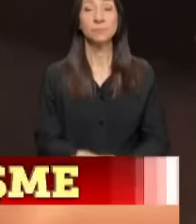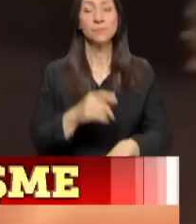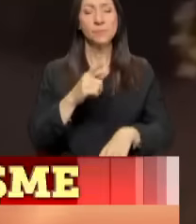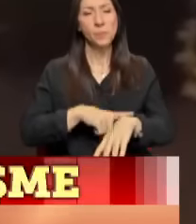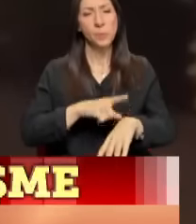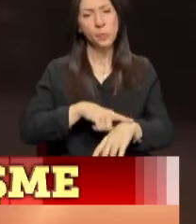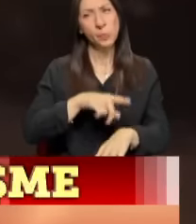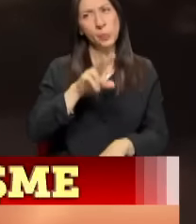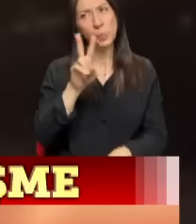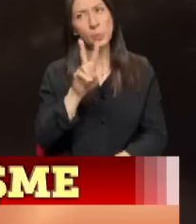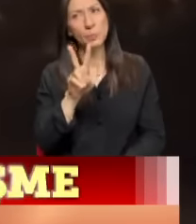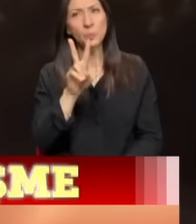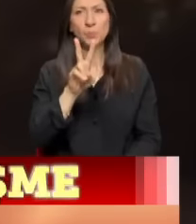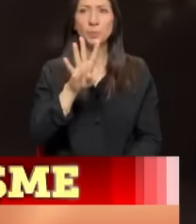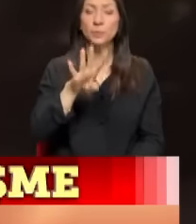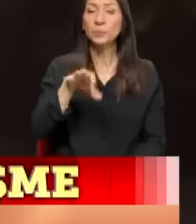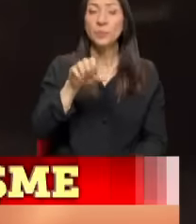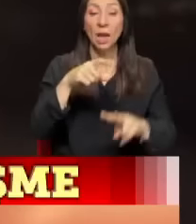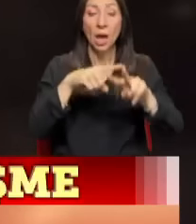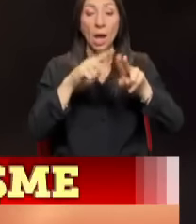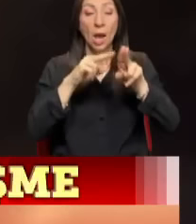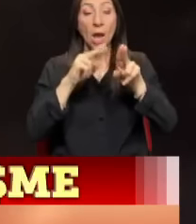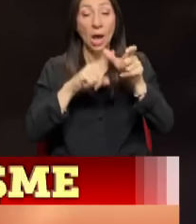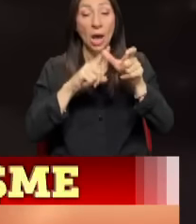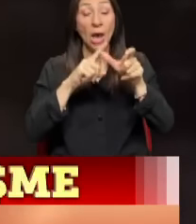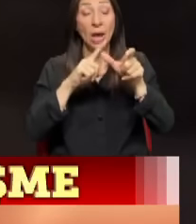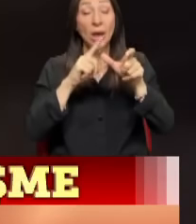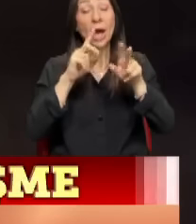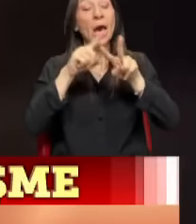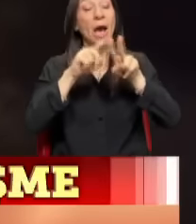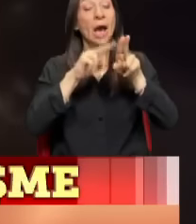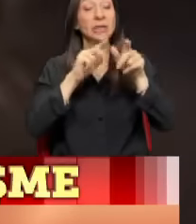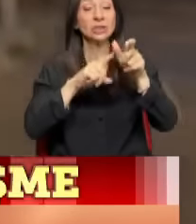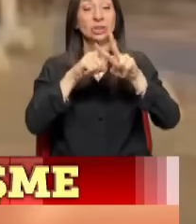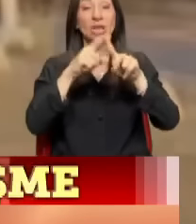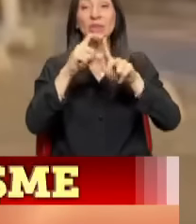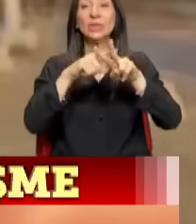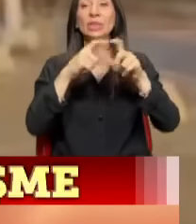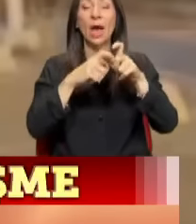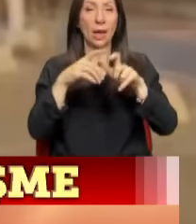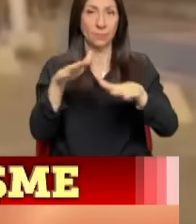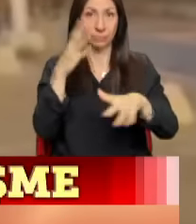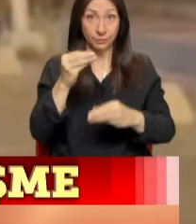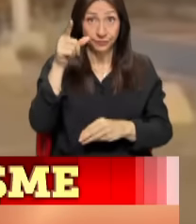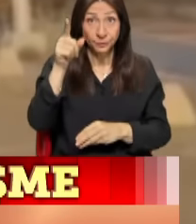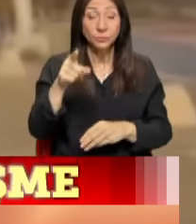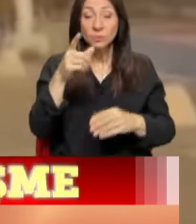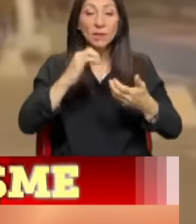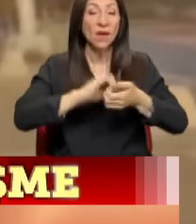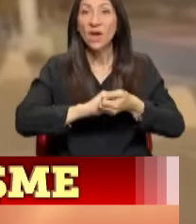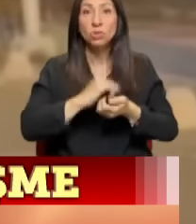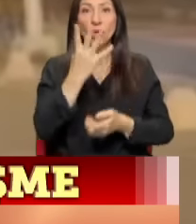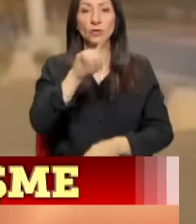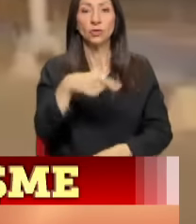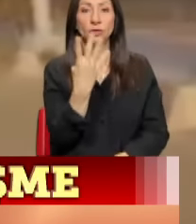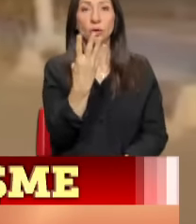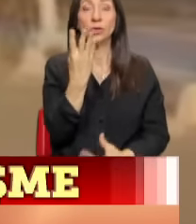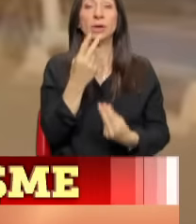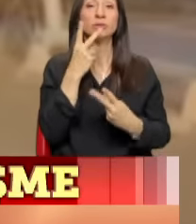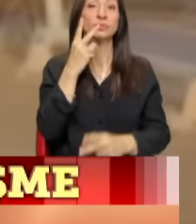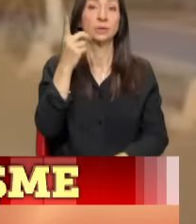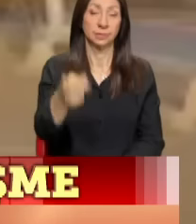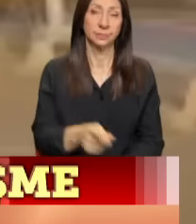Saat 20.24'te merkez üssü Akçadağ ilçesi olan bir deprem meydana geldi. Depremin büyüklüğünü AFAD 4,4 olarak